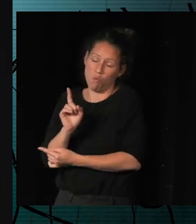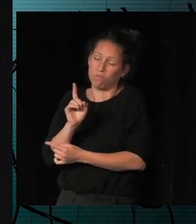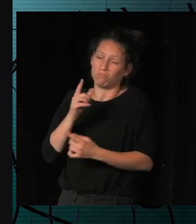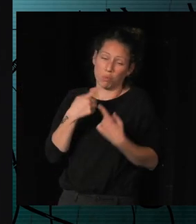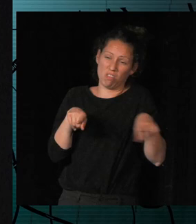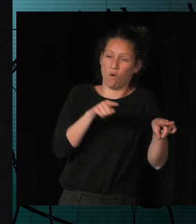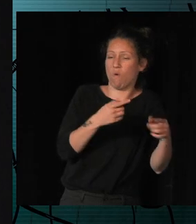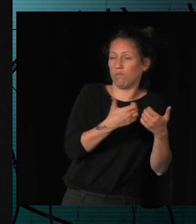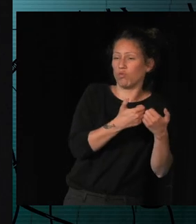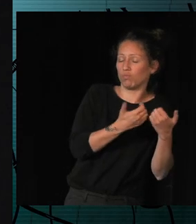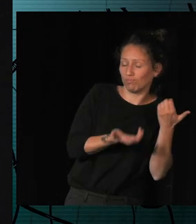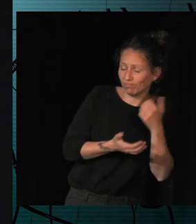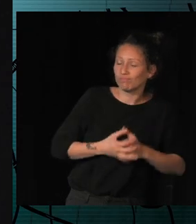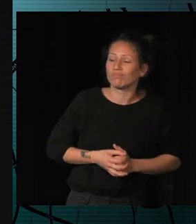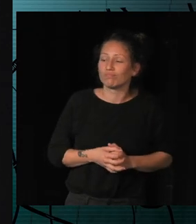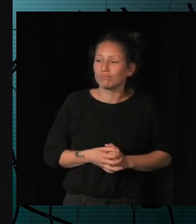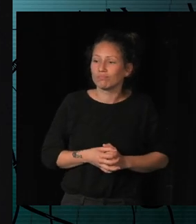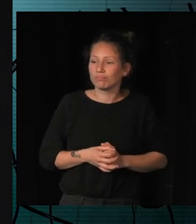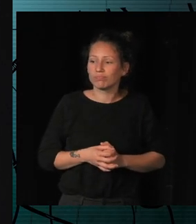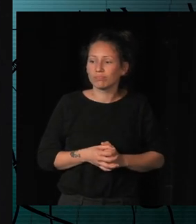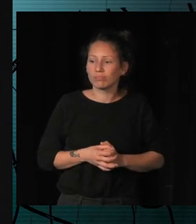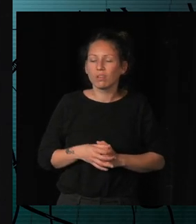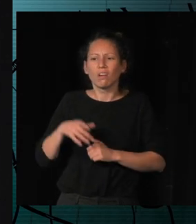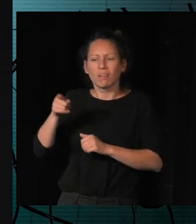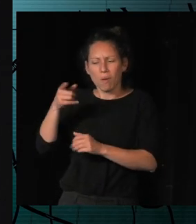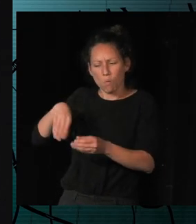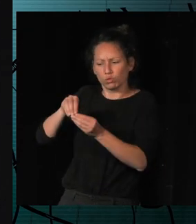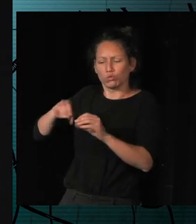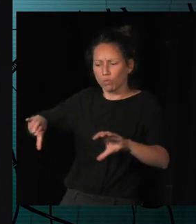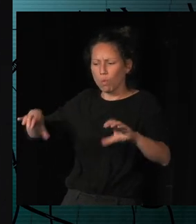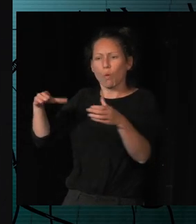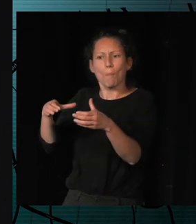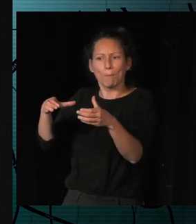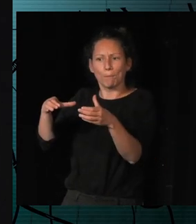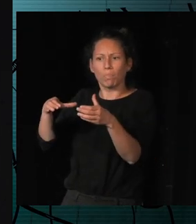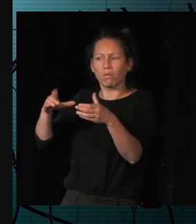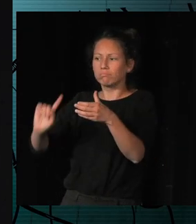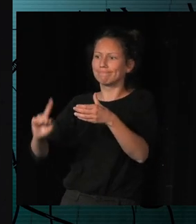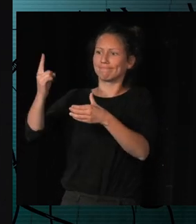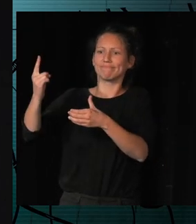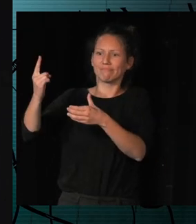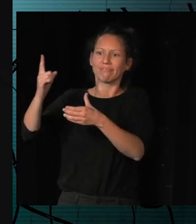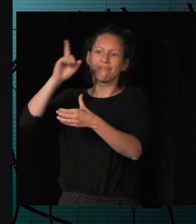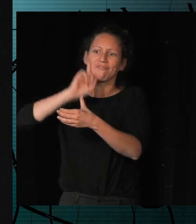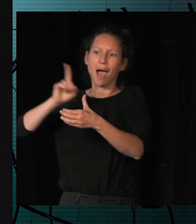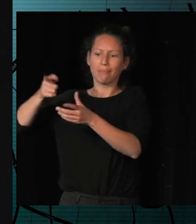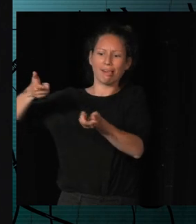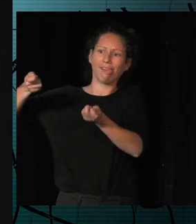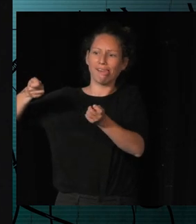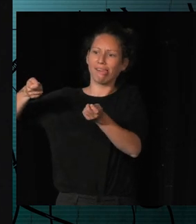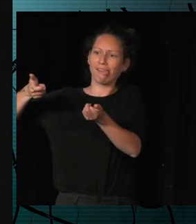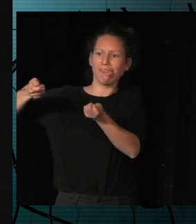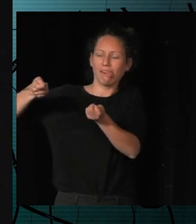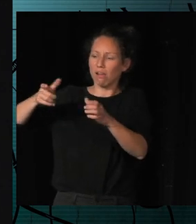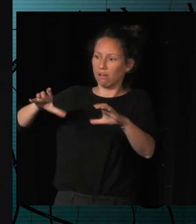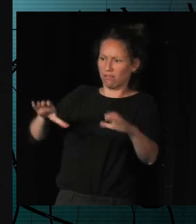ajoute toute la troupe de de suiveurs de cette secte qui font disparaître un peu un élément qui est primordial dans l'expérience de saentil